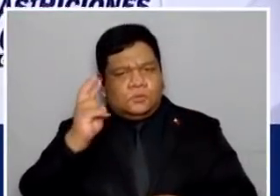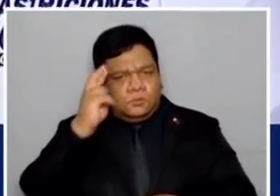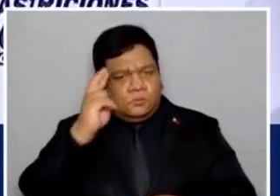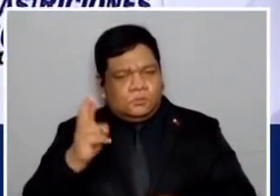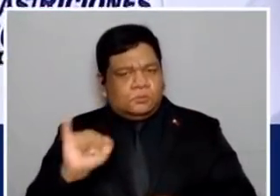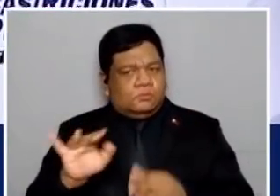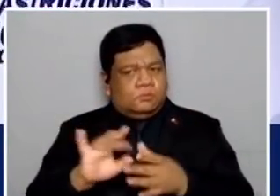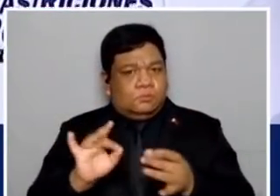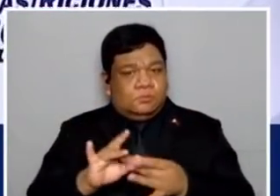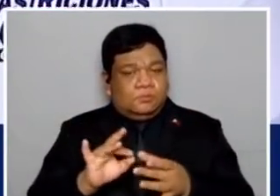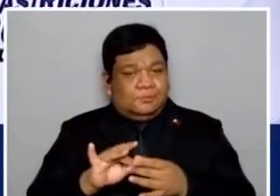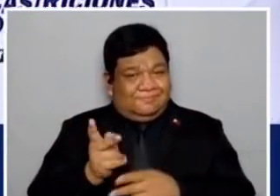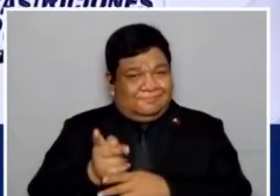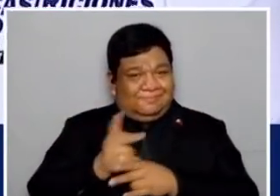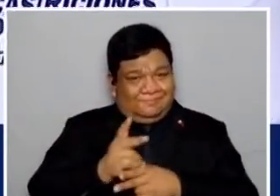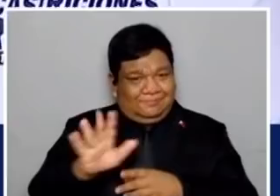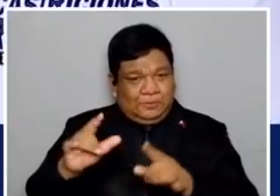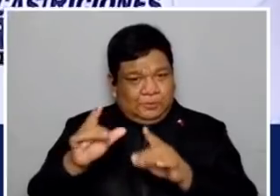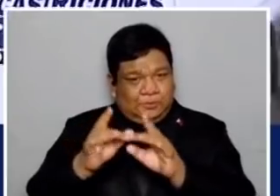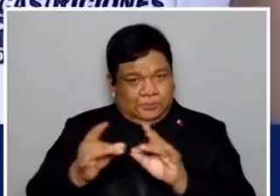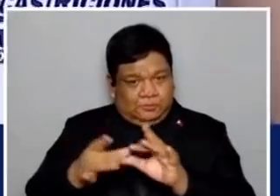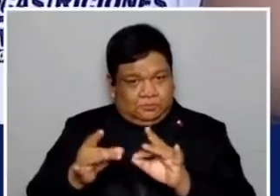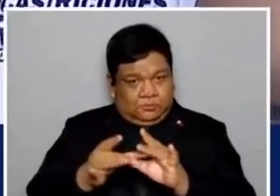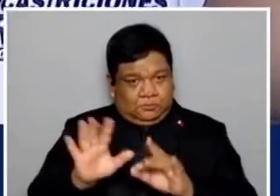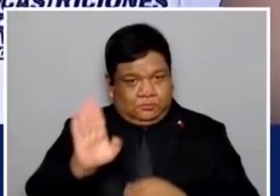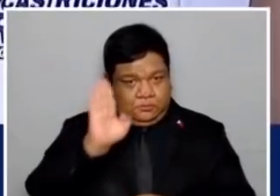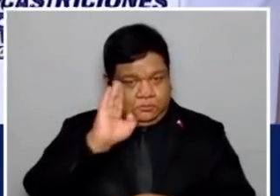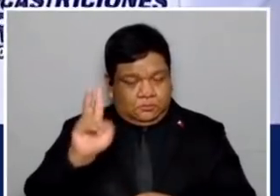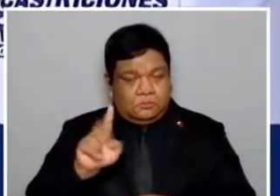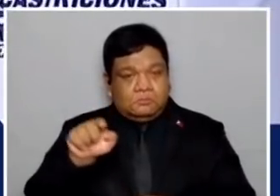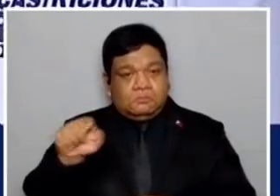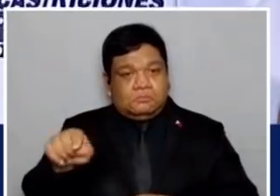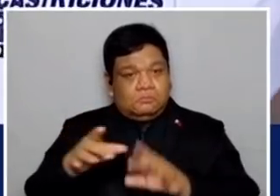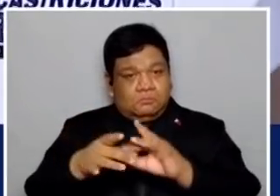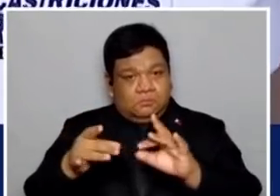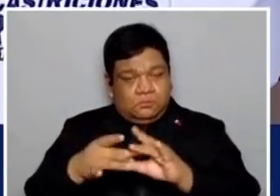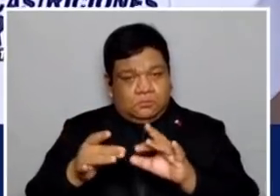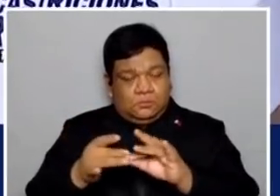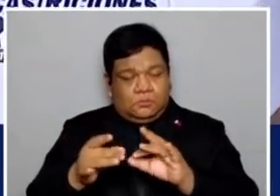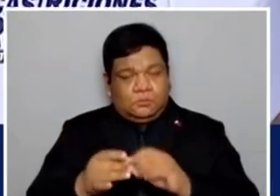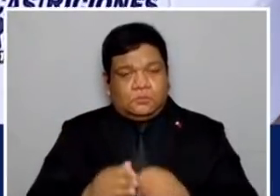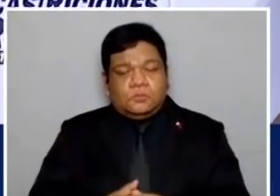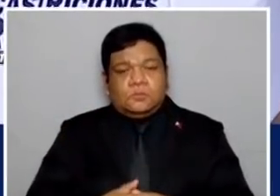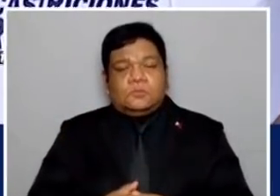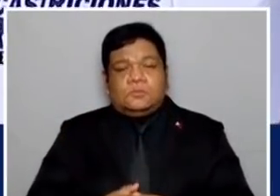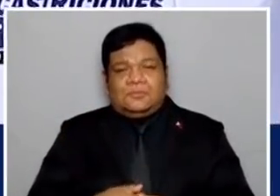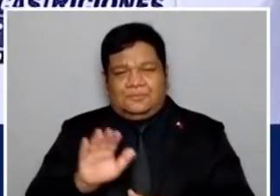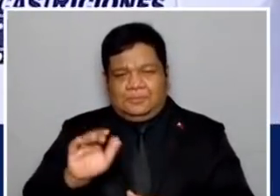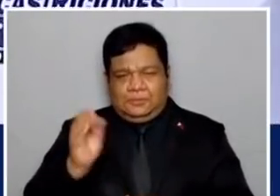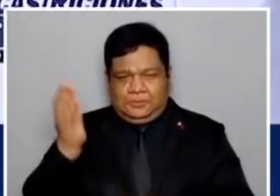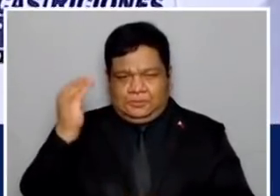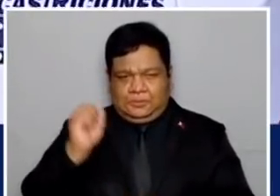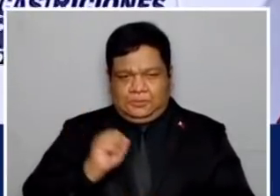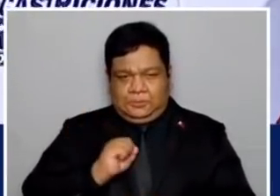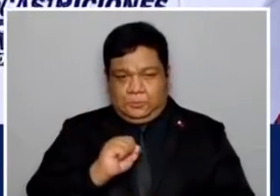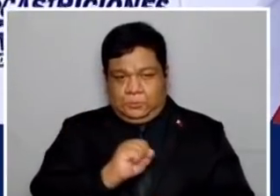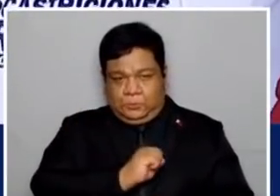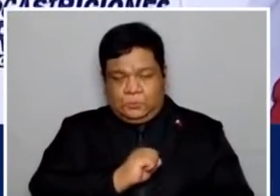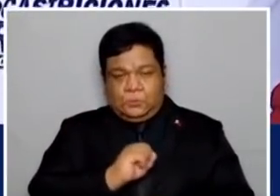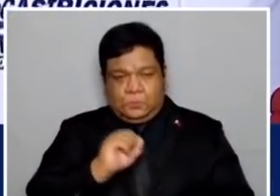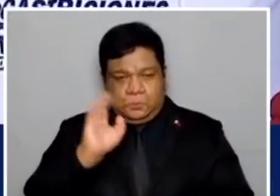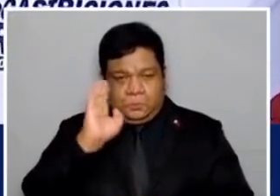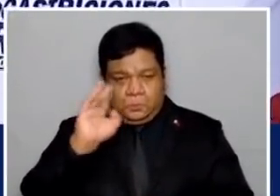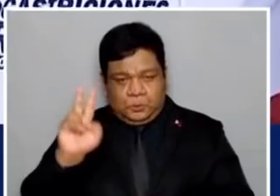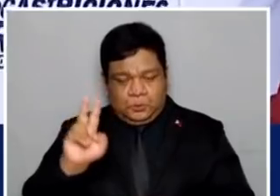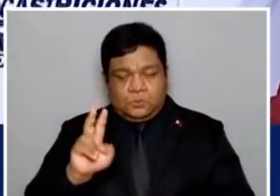I may borrow his own words, sabi niya ni dating Senador Ferdinand Marcos Jr., ang